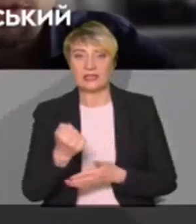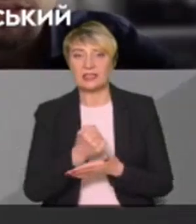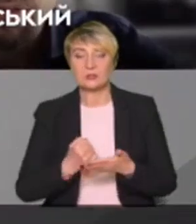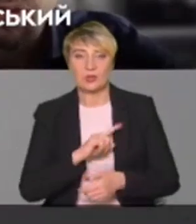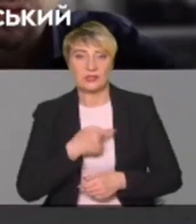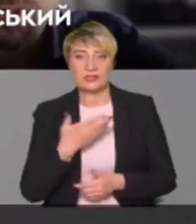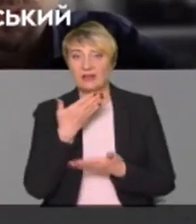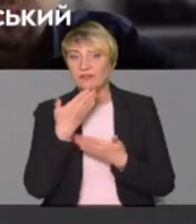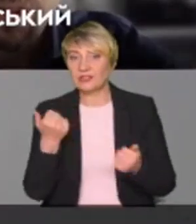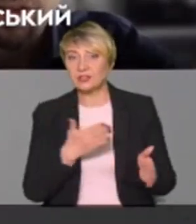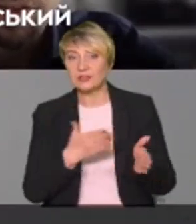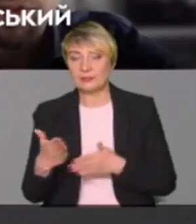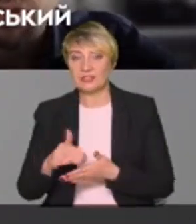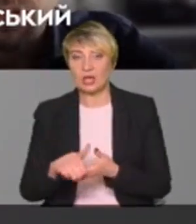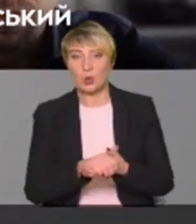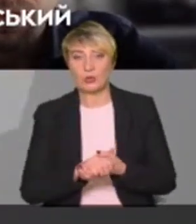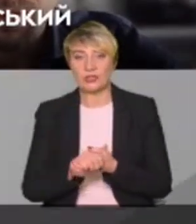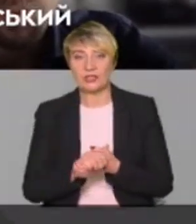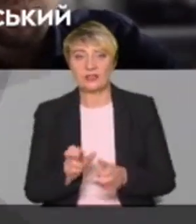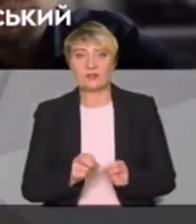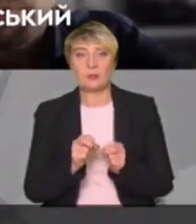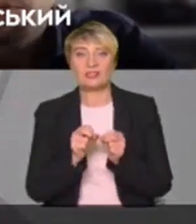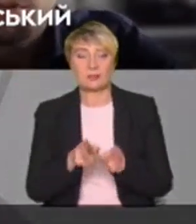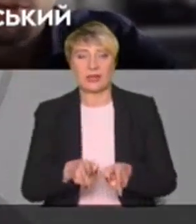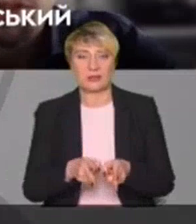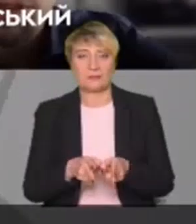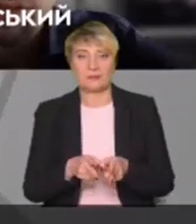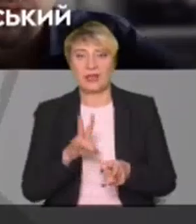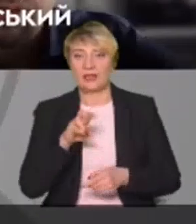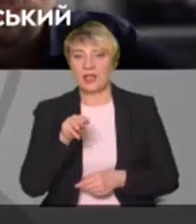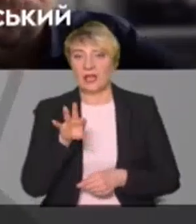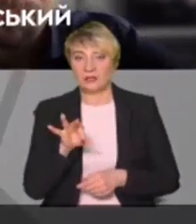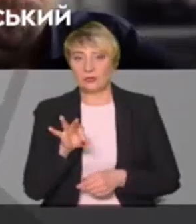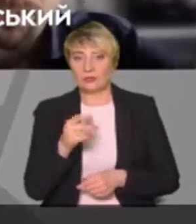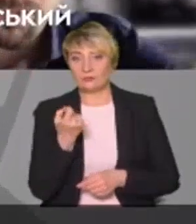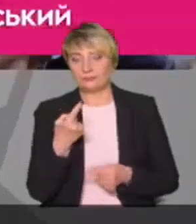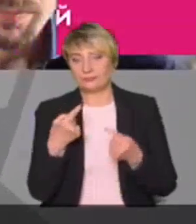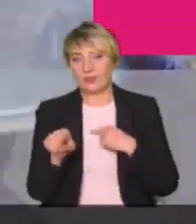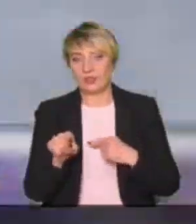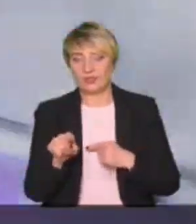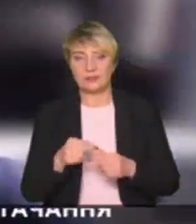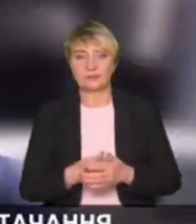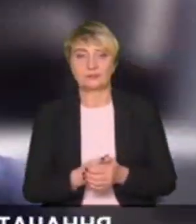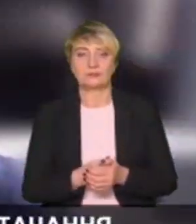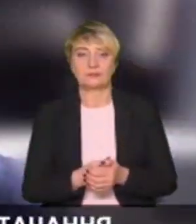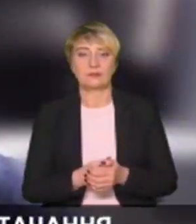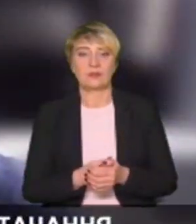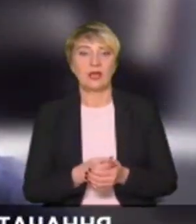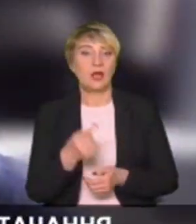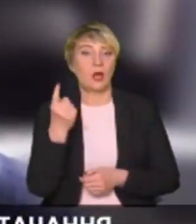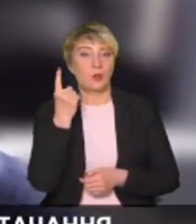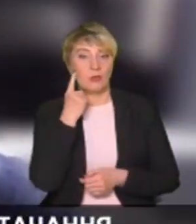відсутні системи колективної безпеки саме на континенті. Тобто НАТО – це трошки інша історія. Почули. Дякую вам за